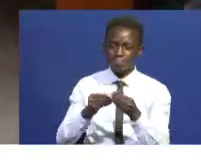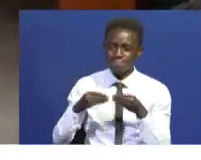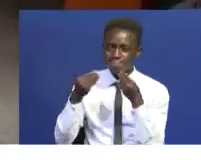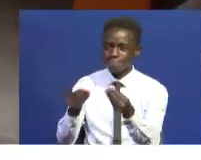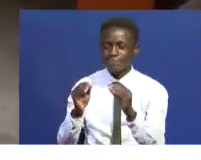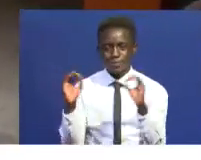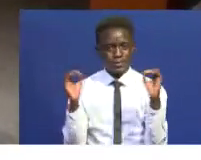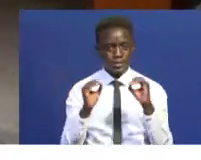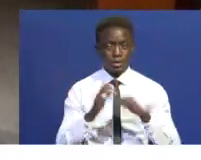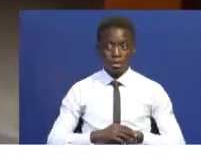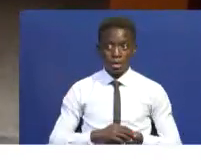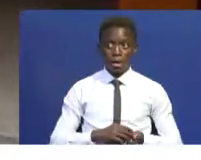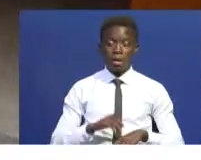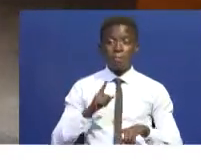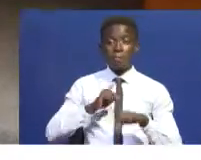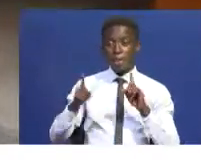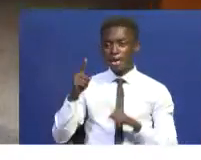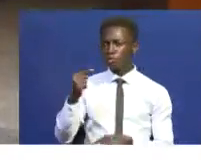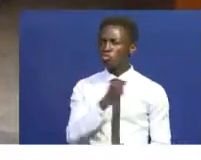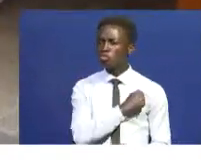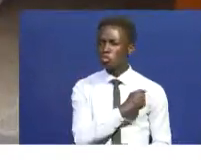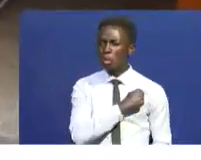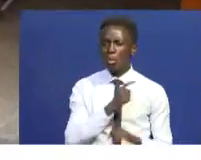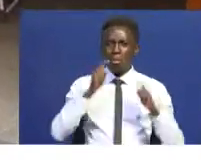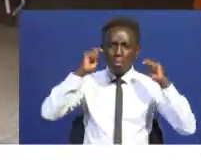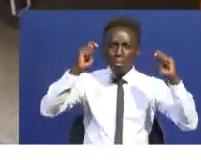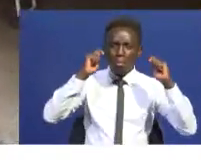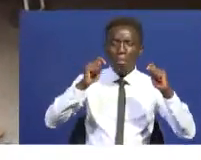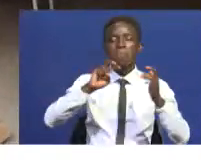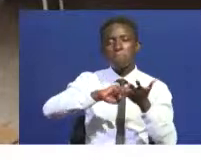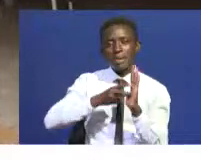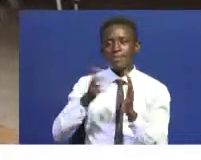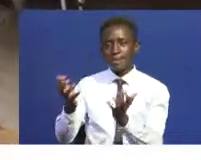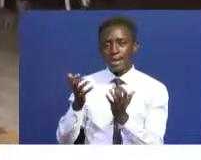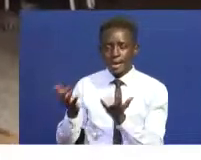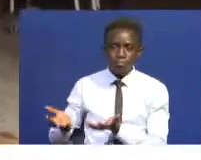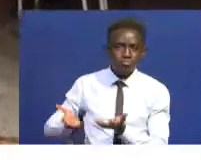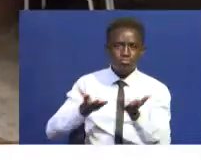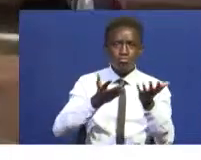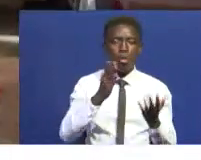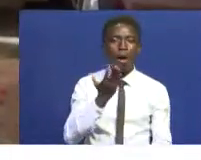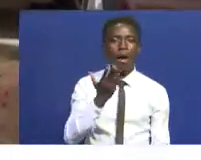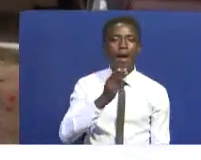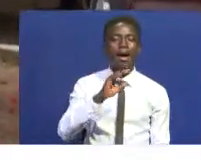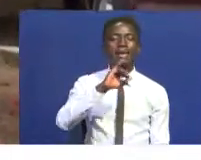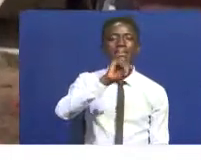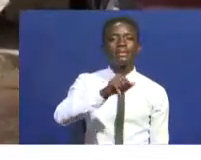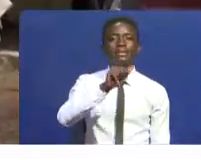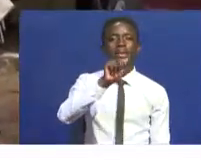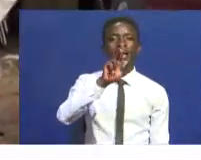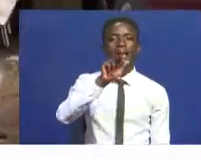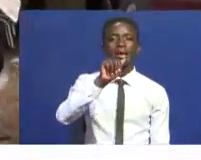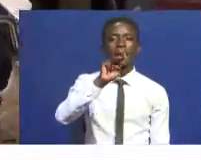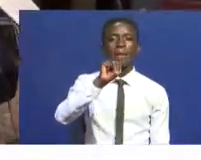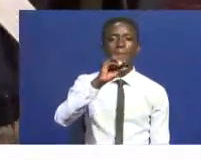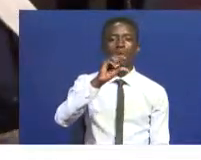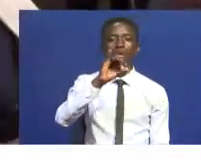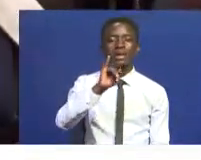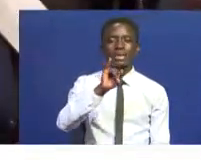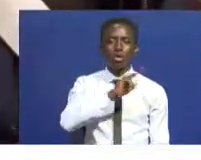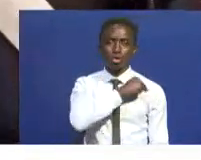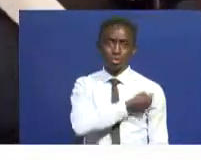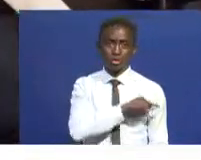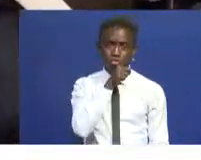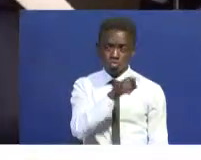uendelea wa madaktari, anapaswa kupelekwa katika hospitali ya Jaramogi Oginga Odinga katika kaunti ya Kisumu au hospitali kuu ya Kenyatta